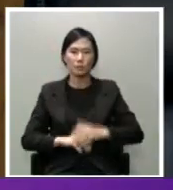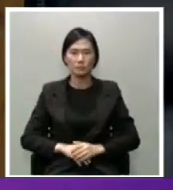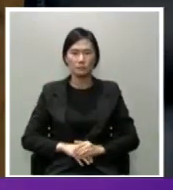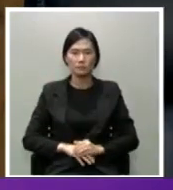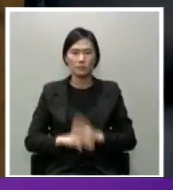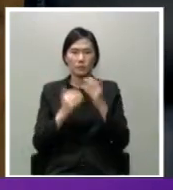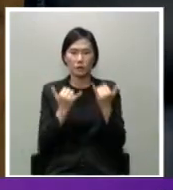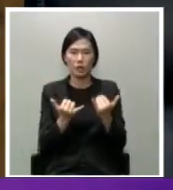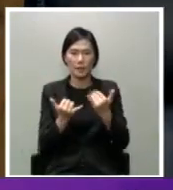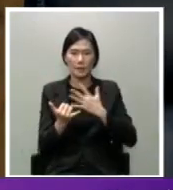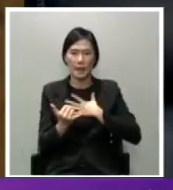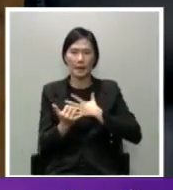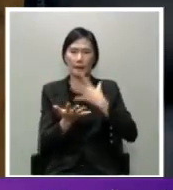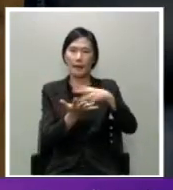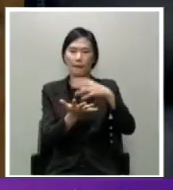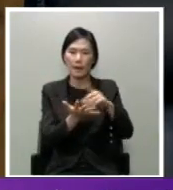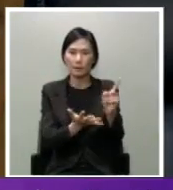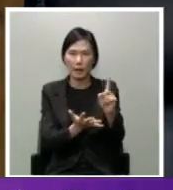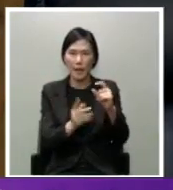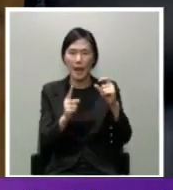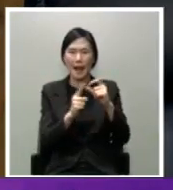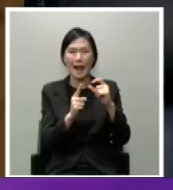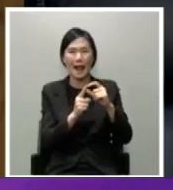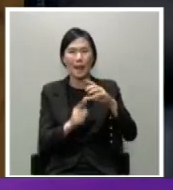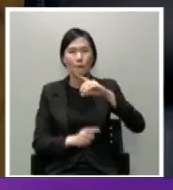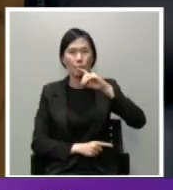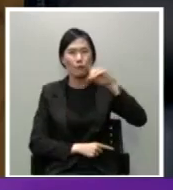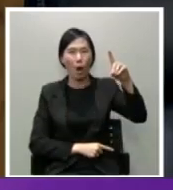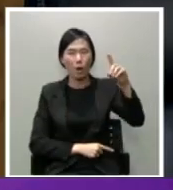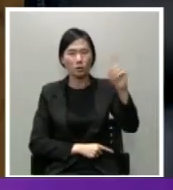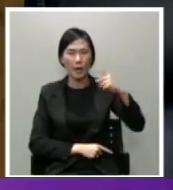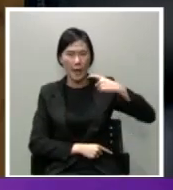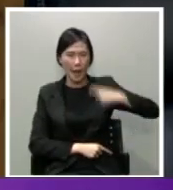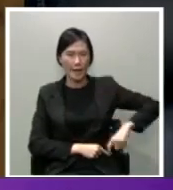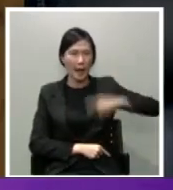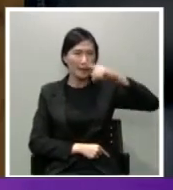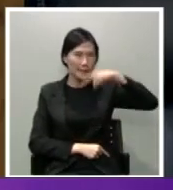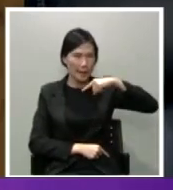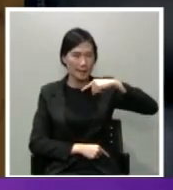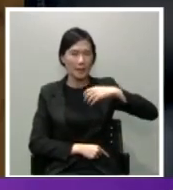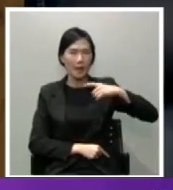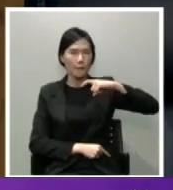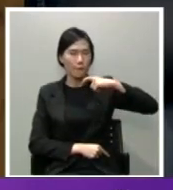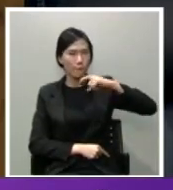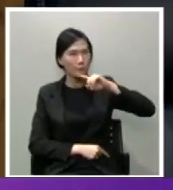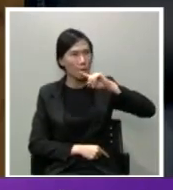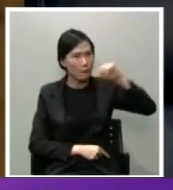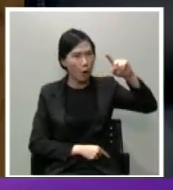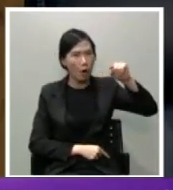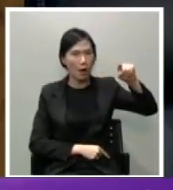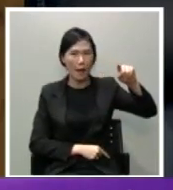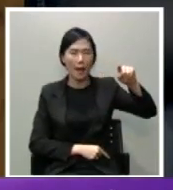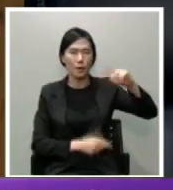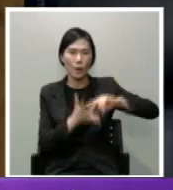ผมกราบเรียนท่านประธานอย่างนี้ครับในคำฟ้องที่อัยการไทยฟ้องฟิลิปมอริสจน